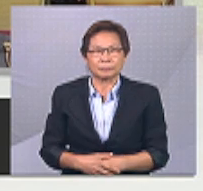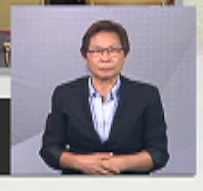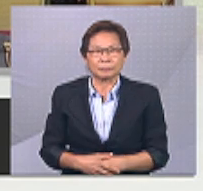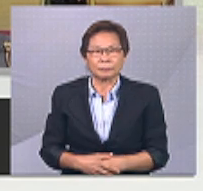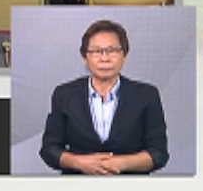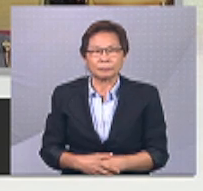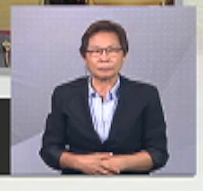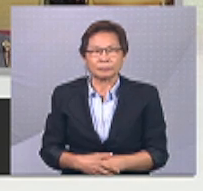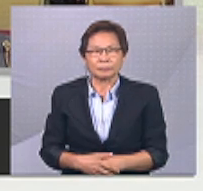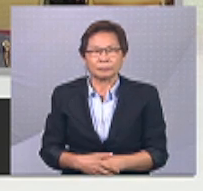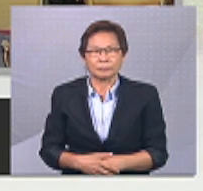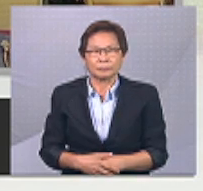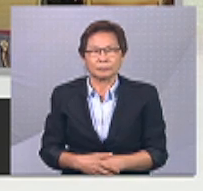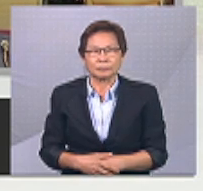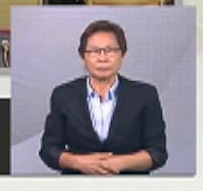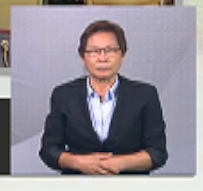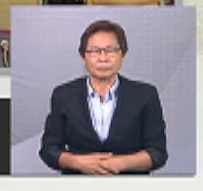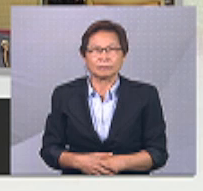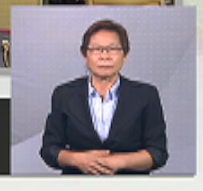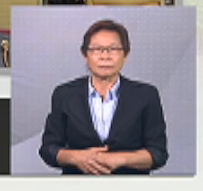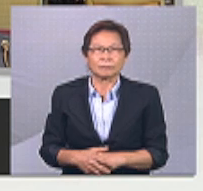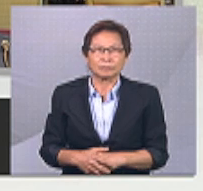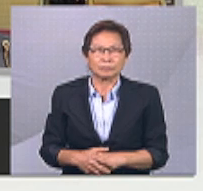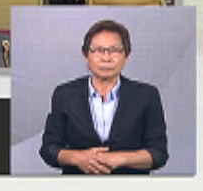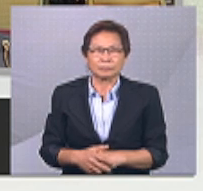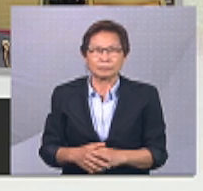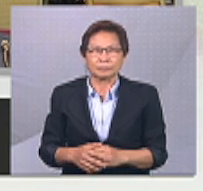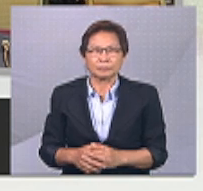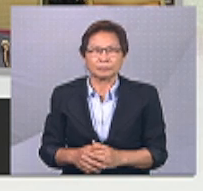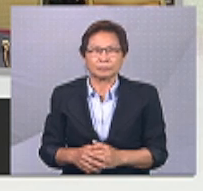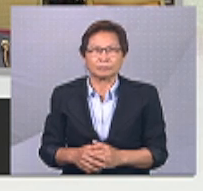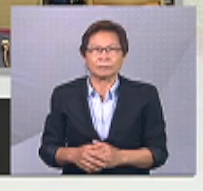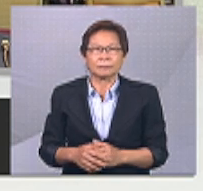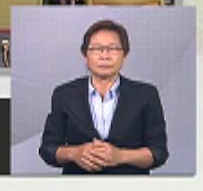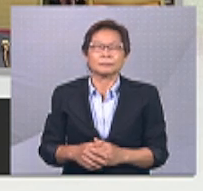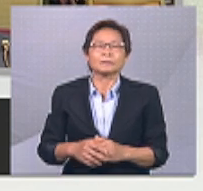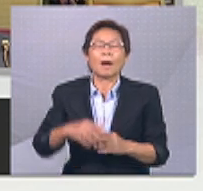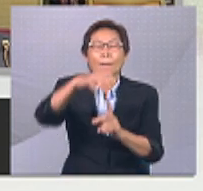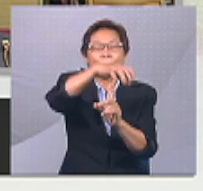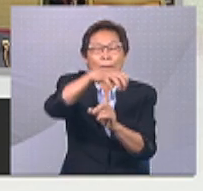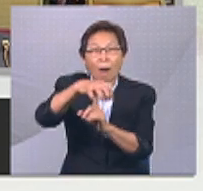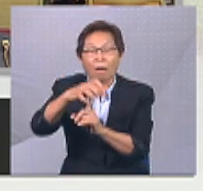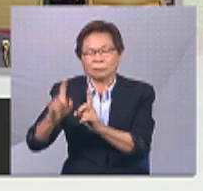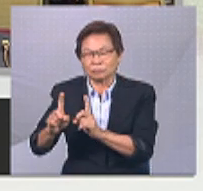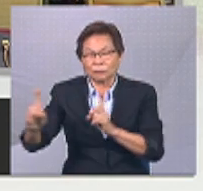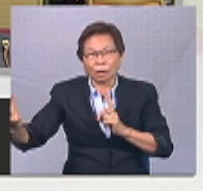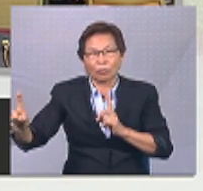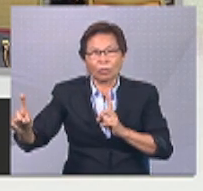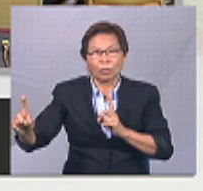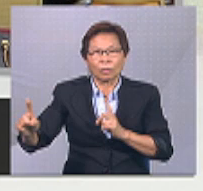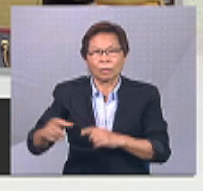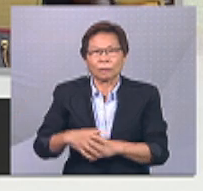pengumpulan pelanggan ataupun jarak sosial di antara mereka, sebab itu sekadar teori. Jadi di pihak KKM,